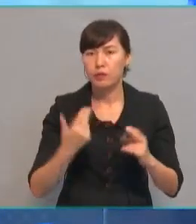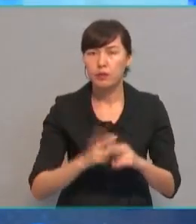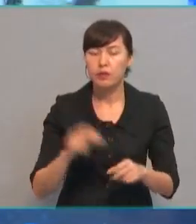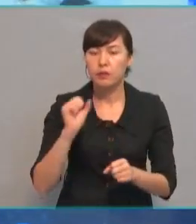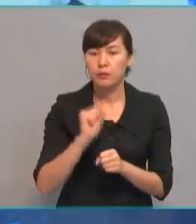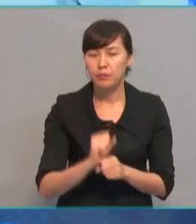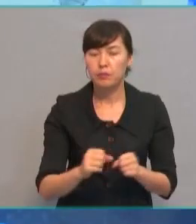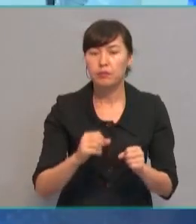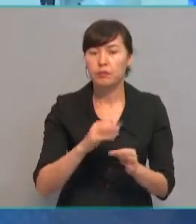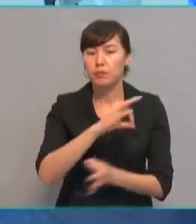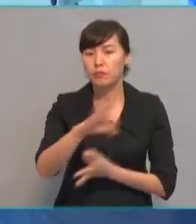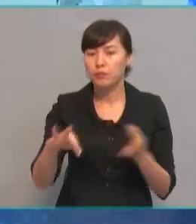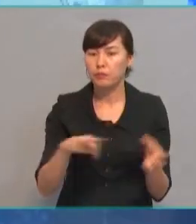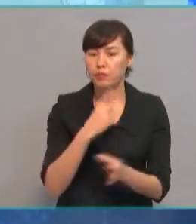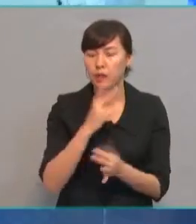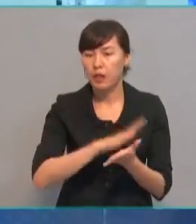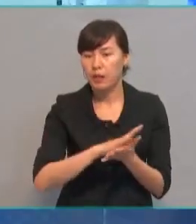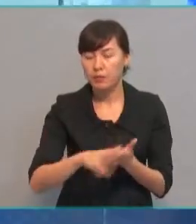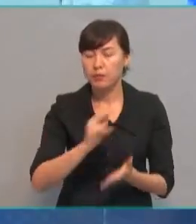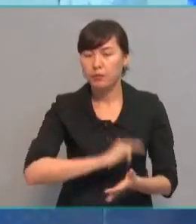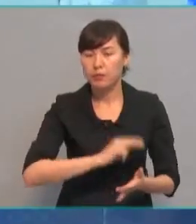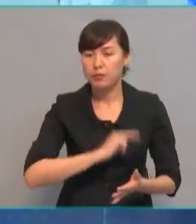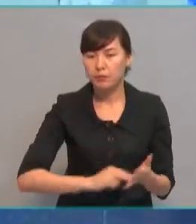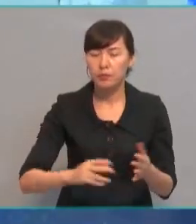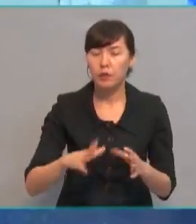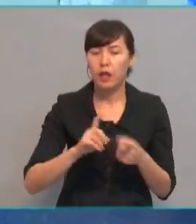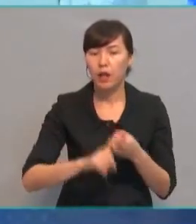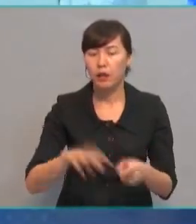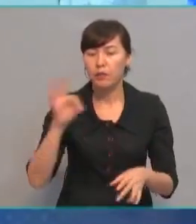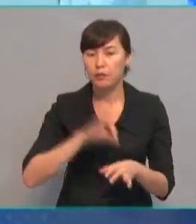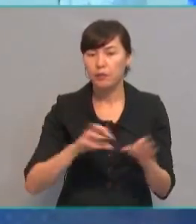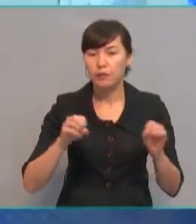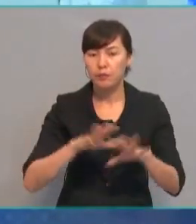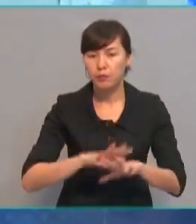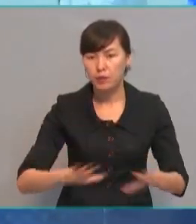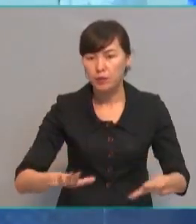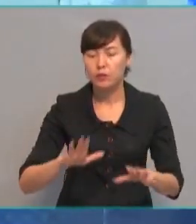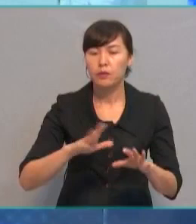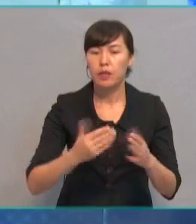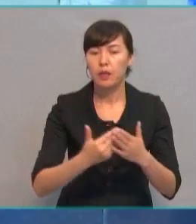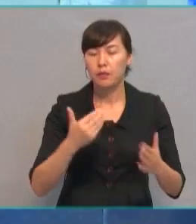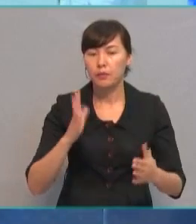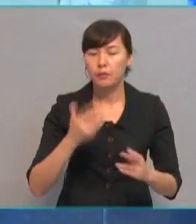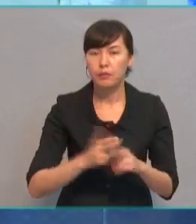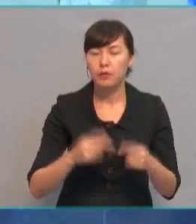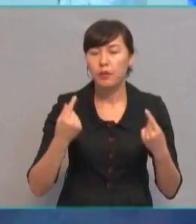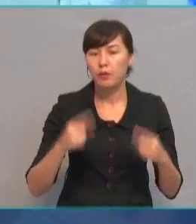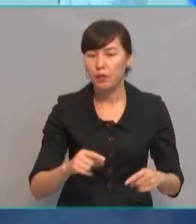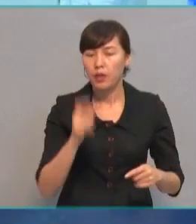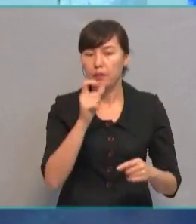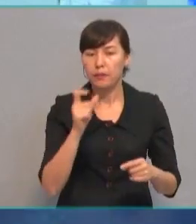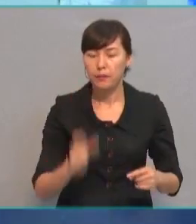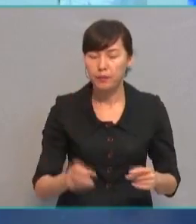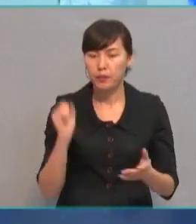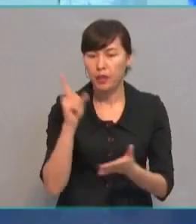Блок бекеттерді тәулік бойы күзетеді, санитарлық дезинфекциялық шаралармен коронавирустың кеңінен етек жаймауын алдын алады. Одан бөлек